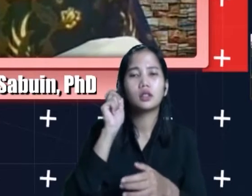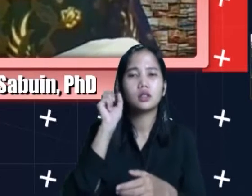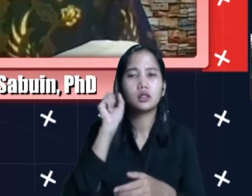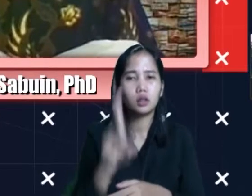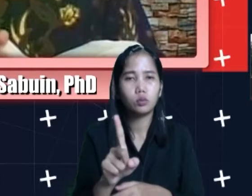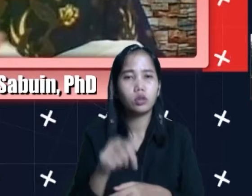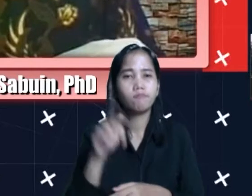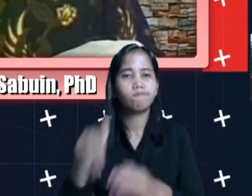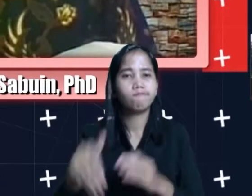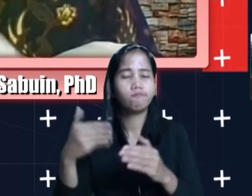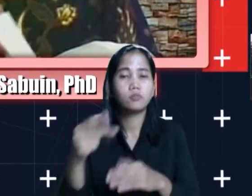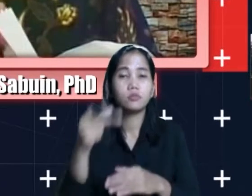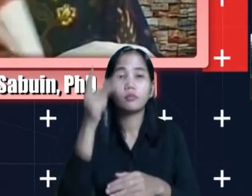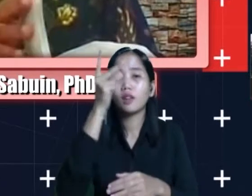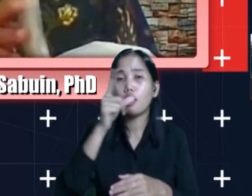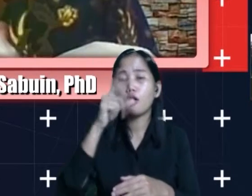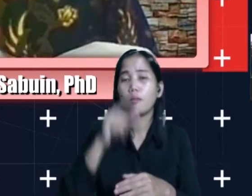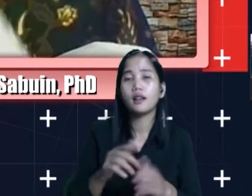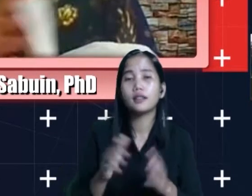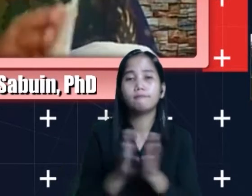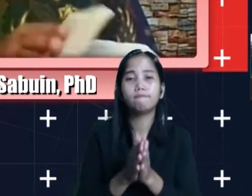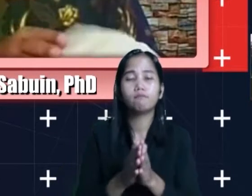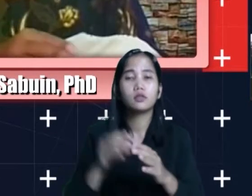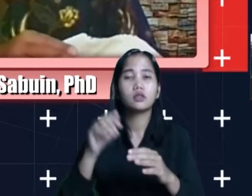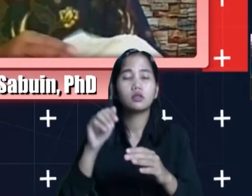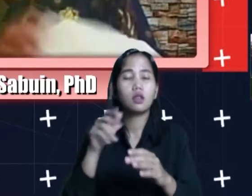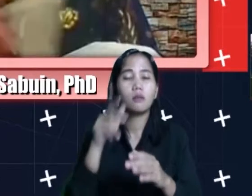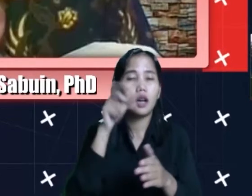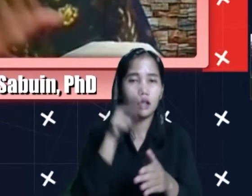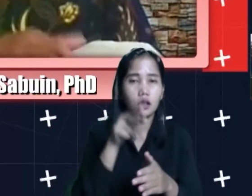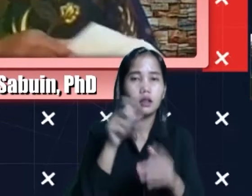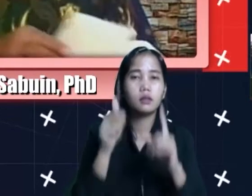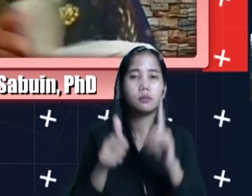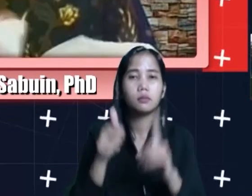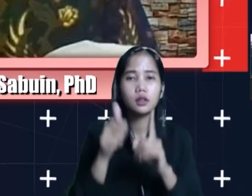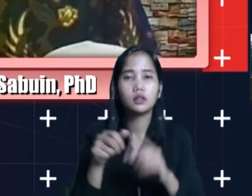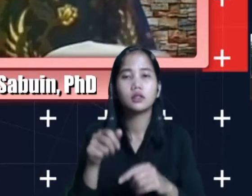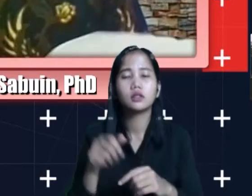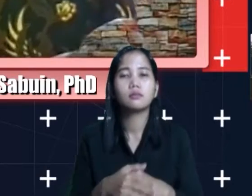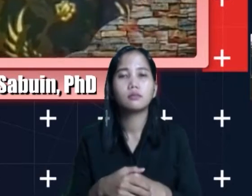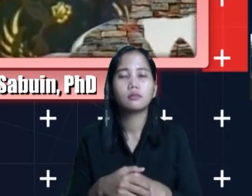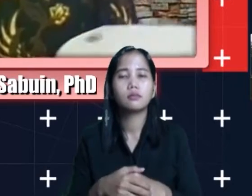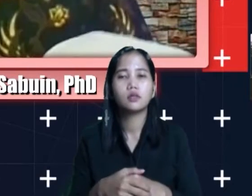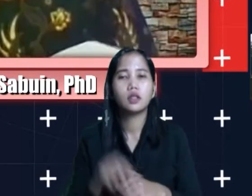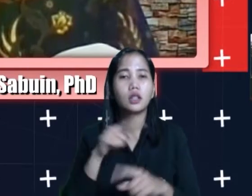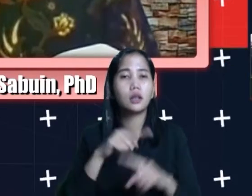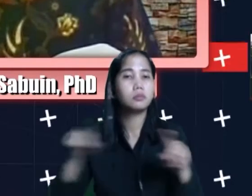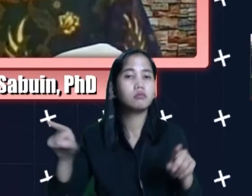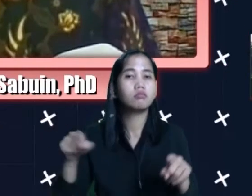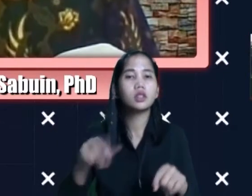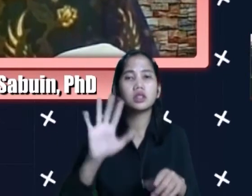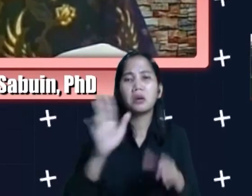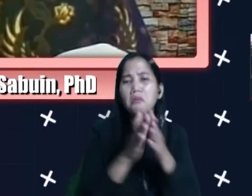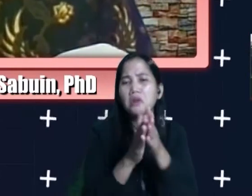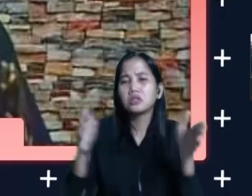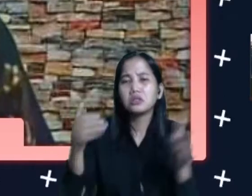pasal, Efesus juga tidak panjang, hanya ada 6 pasal. Jadi sekali duduk kita